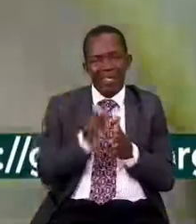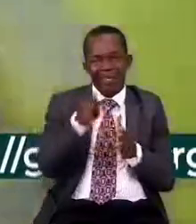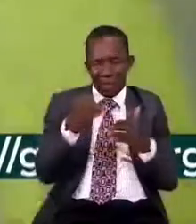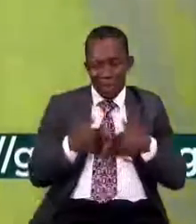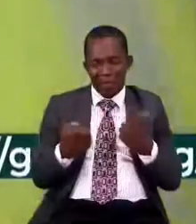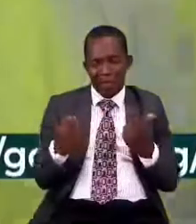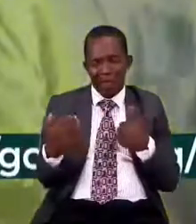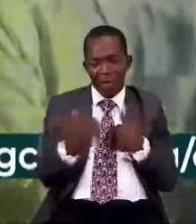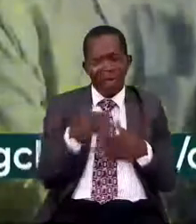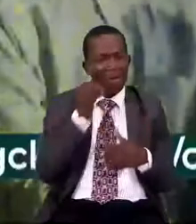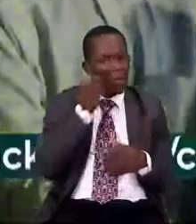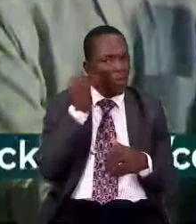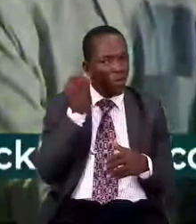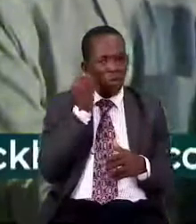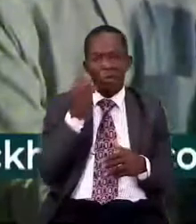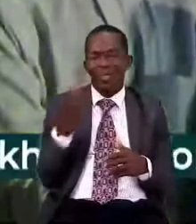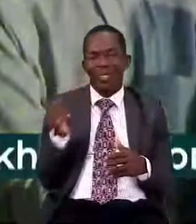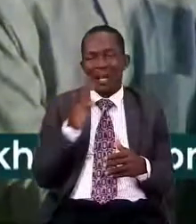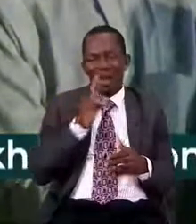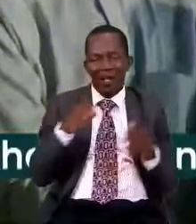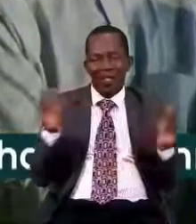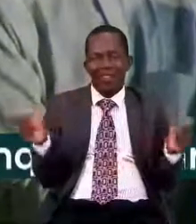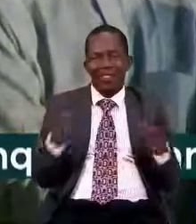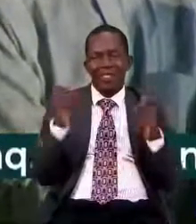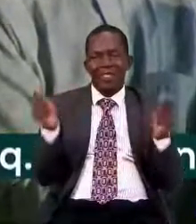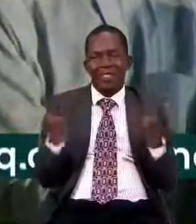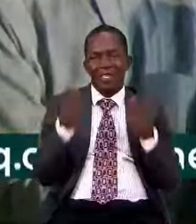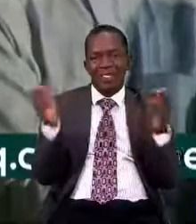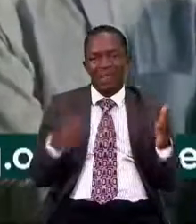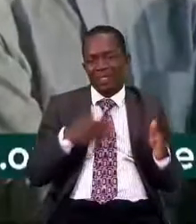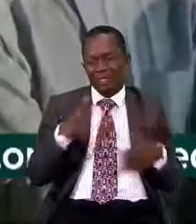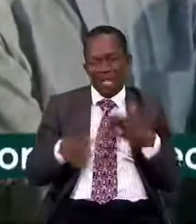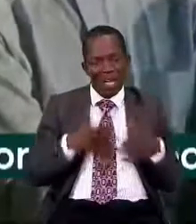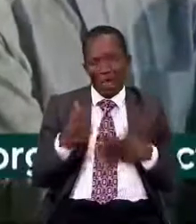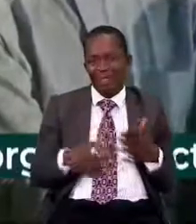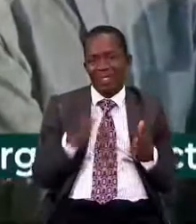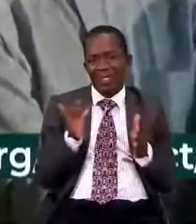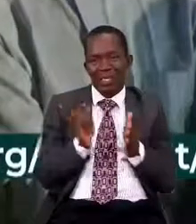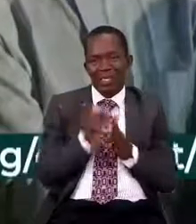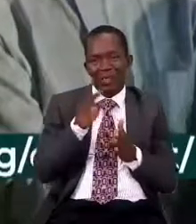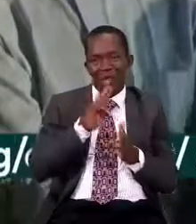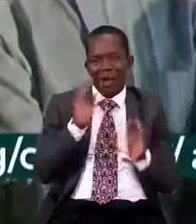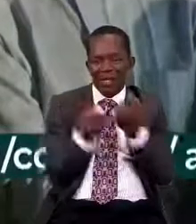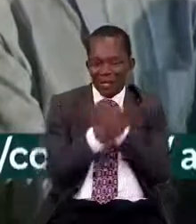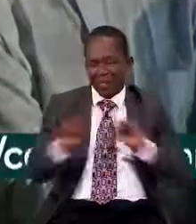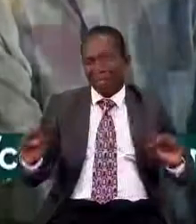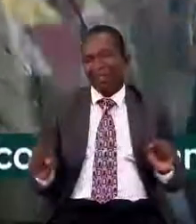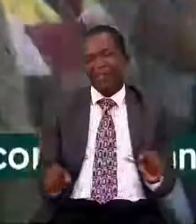vie va expérimenter de nouvelles choses à partir de ce jour.